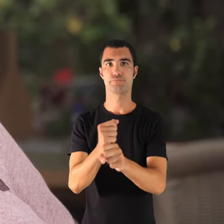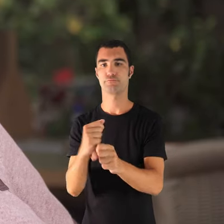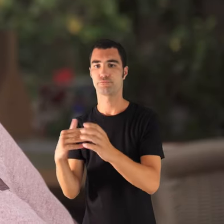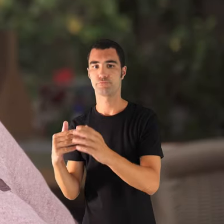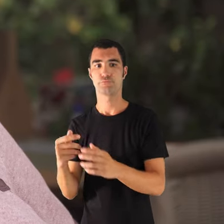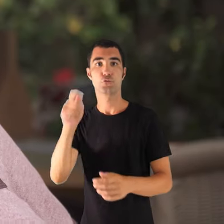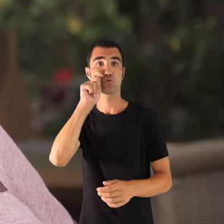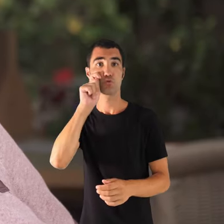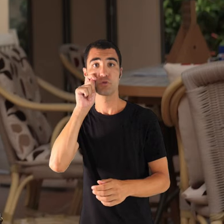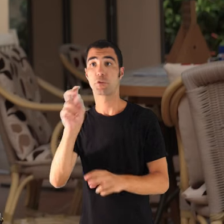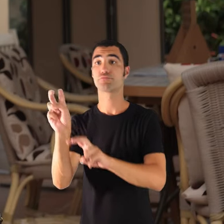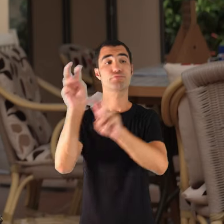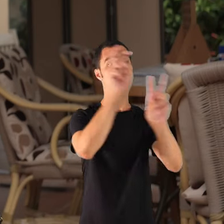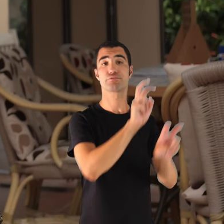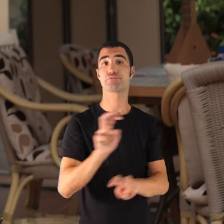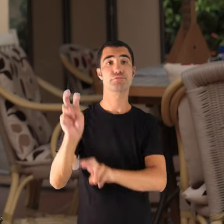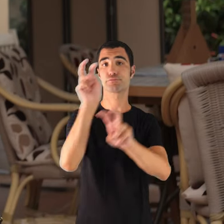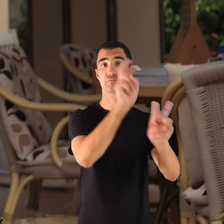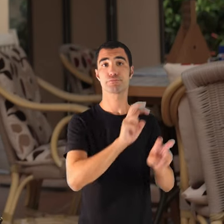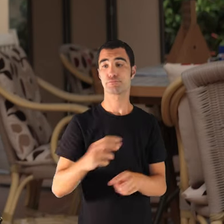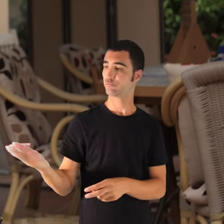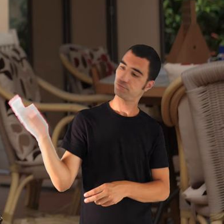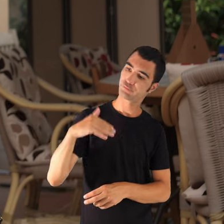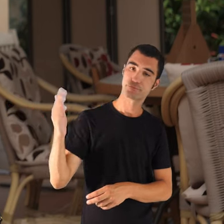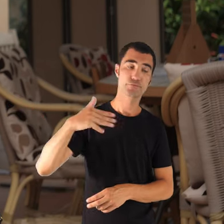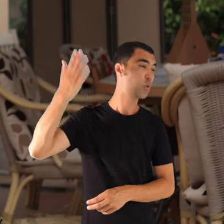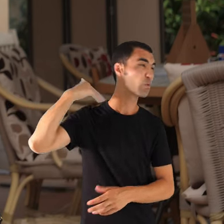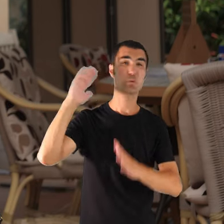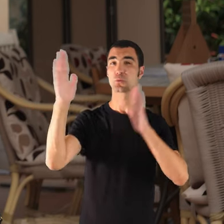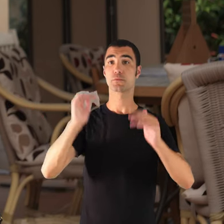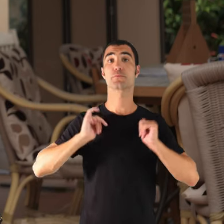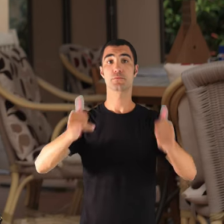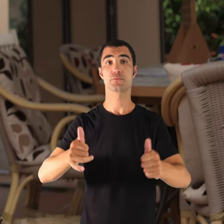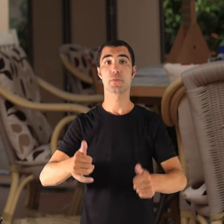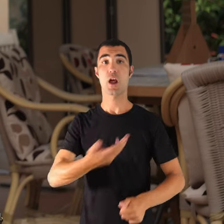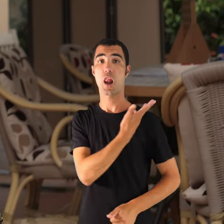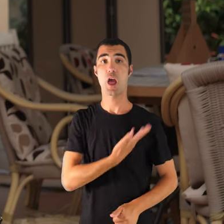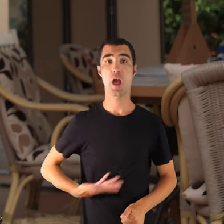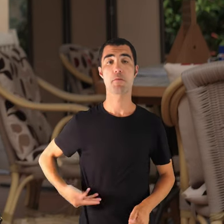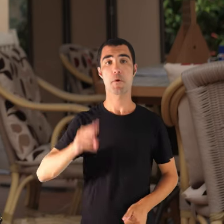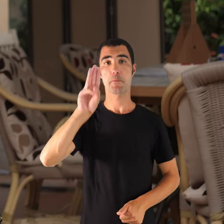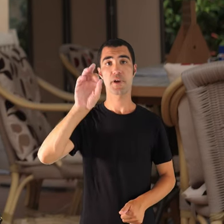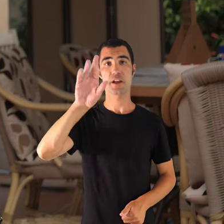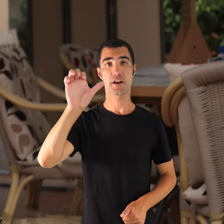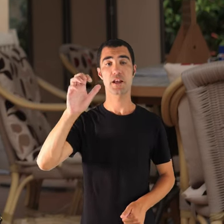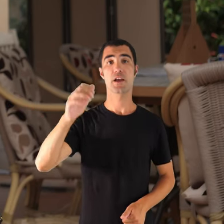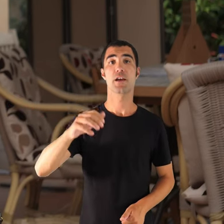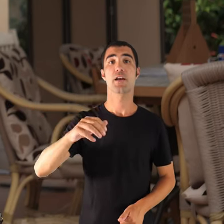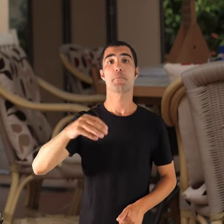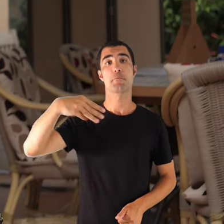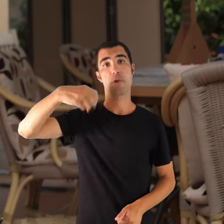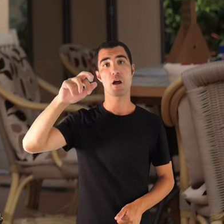traginar turisme. Jo vaig començar, hi havia aquell entonces l'amo Pere Marc, que és un padre d'Ignasi